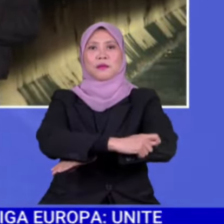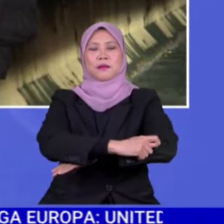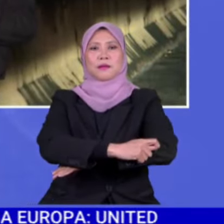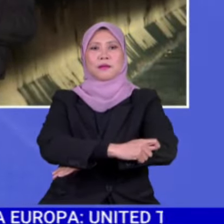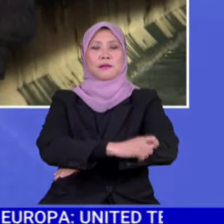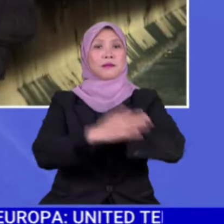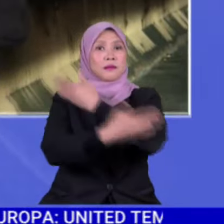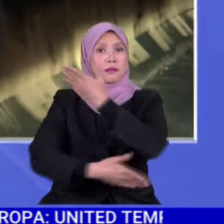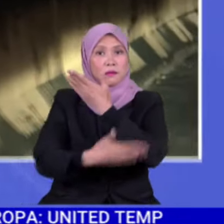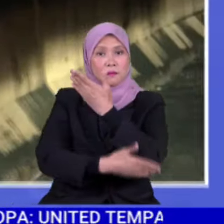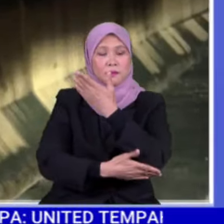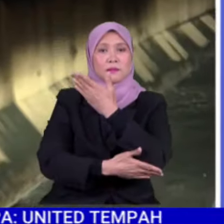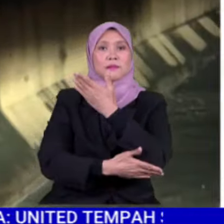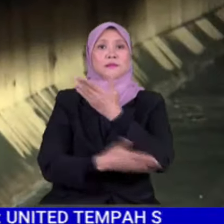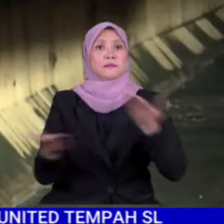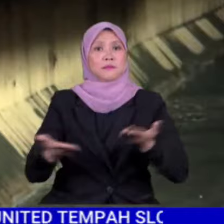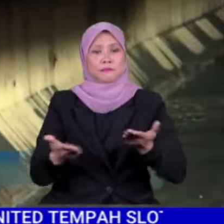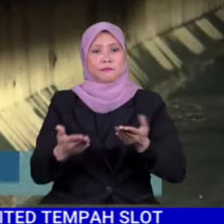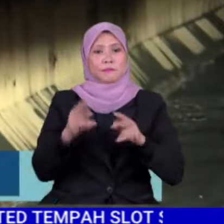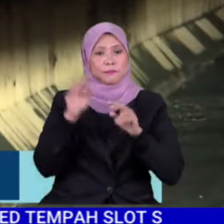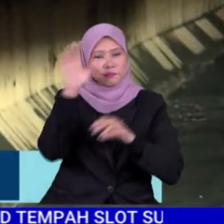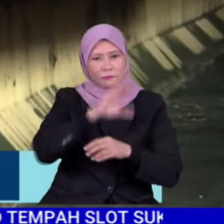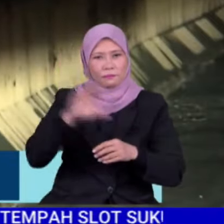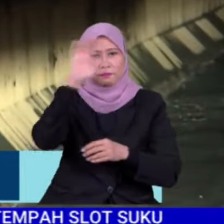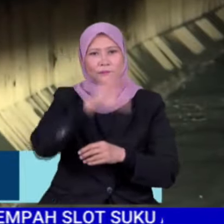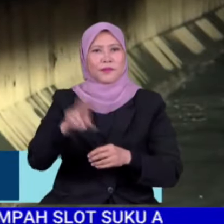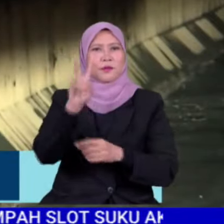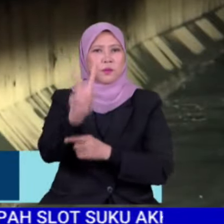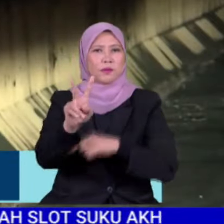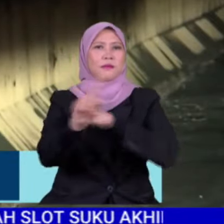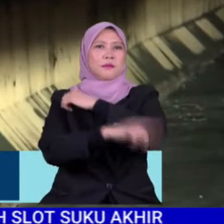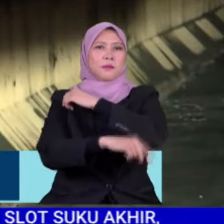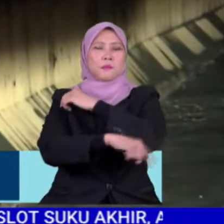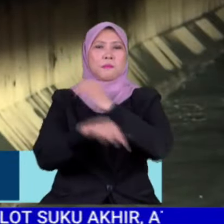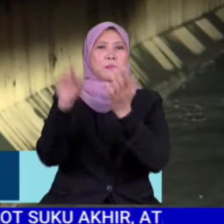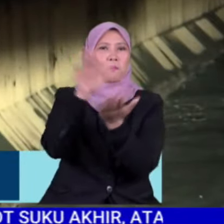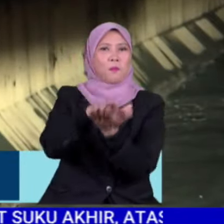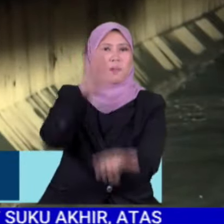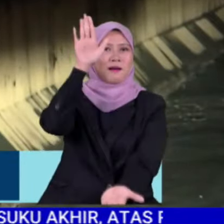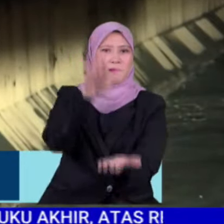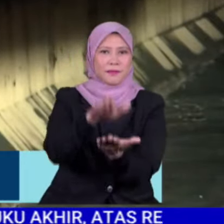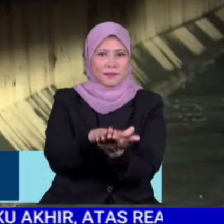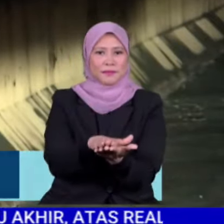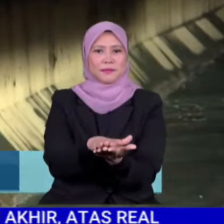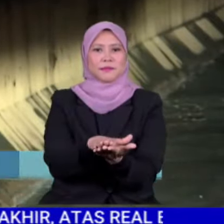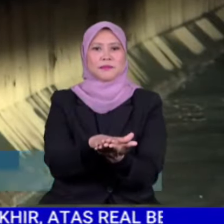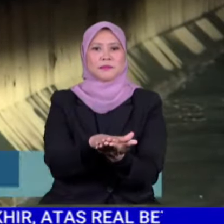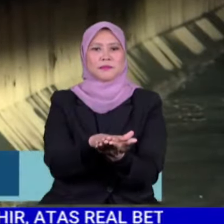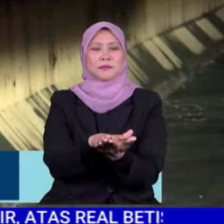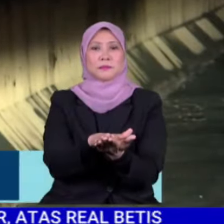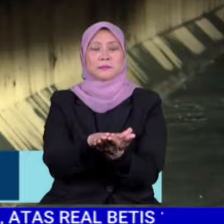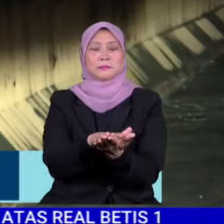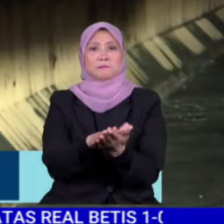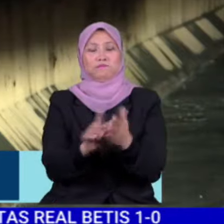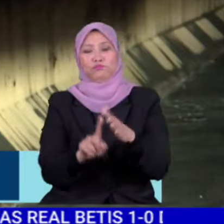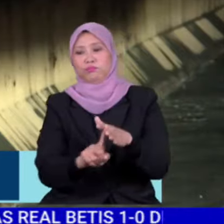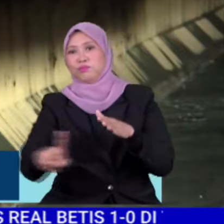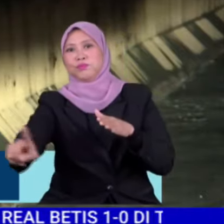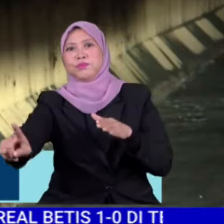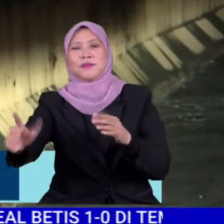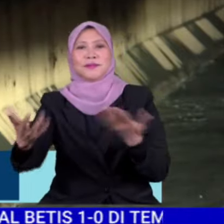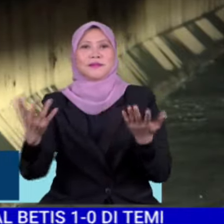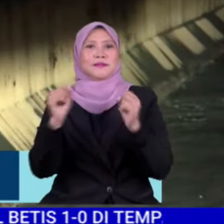bagi menyaksikan sendiri operasi menjejaki 2 ekor buaya jenis julung yang terlepas sejak lewat